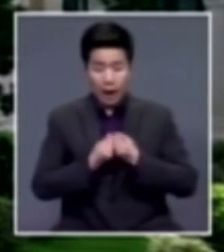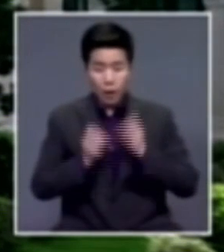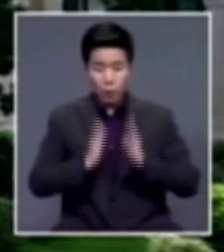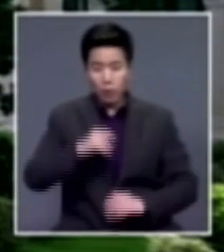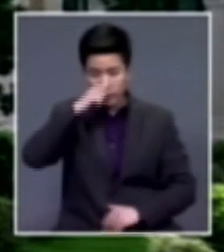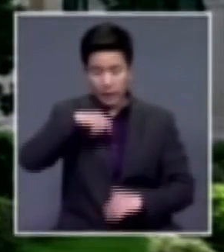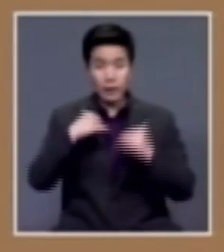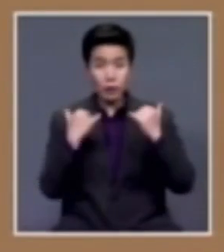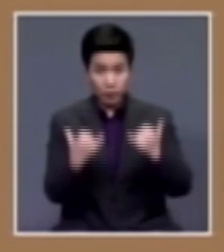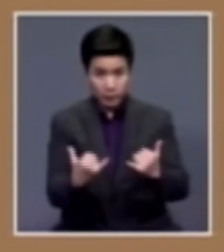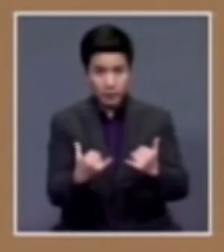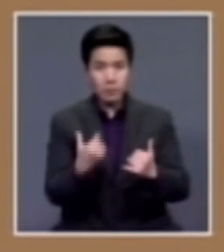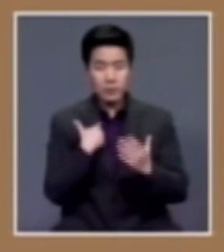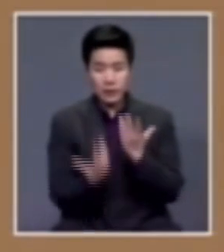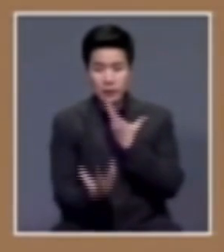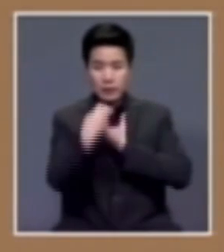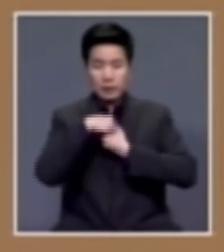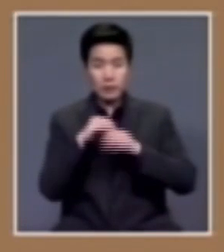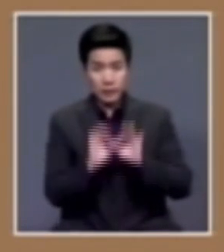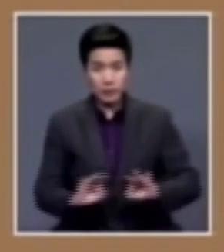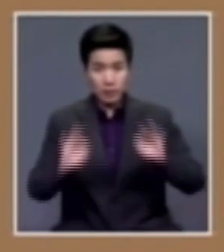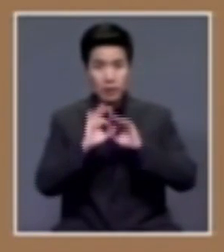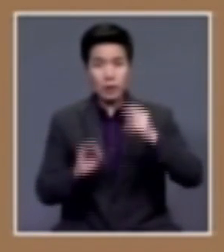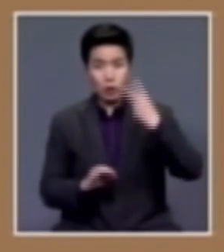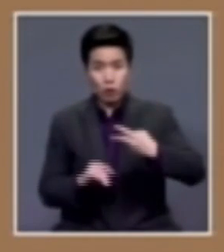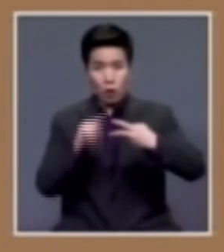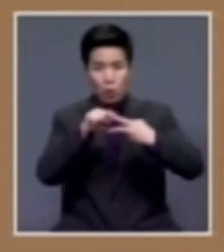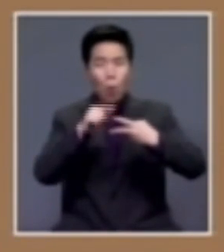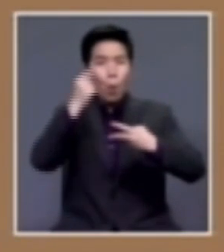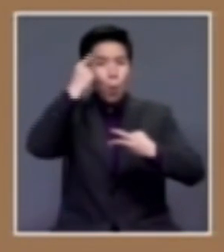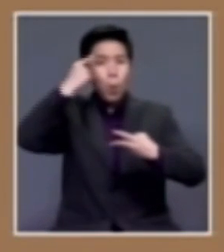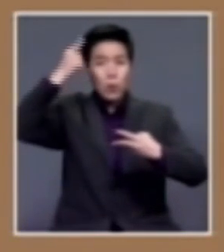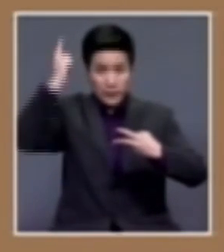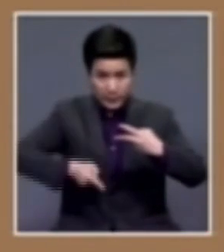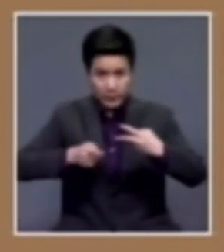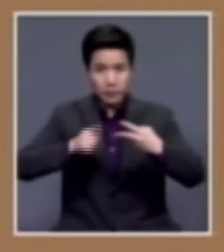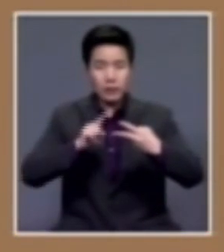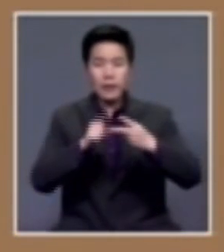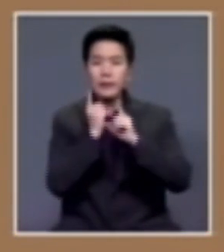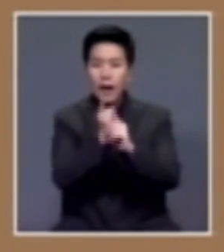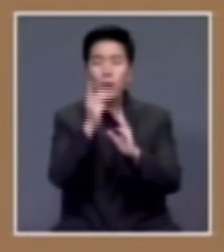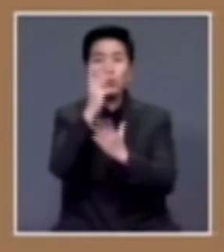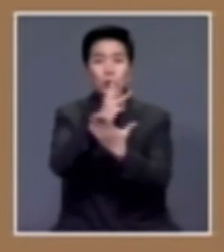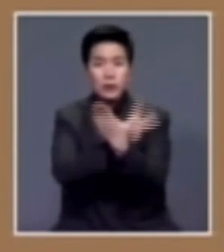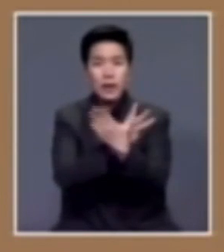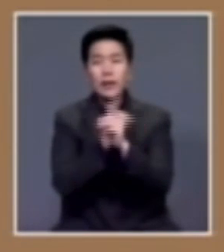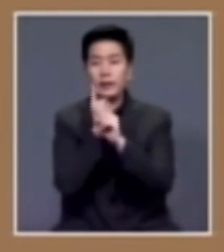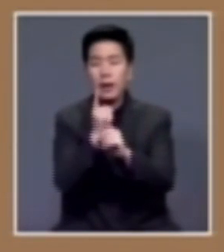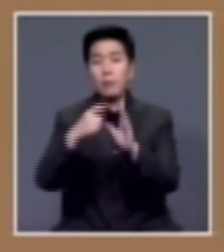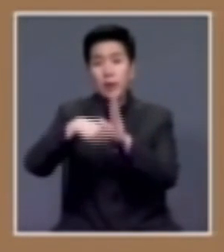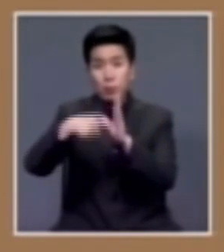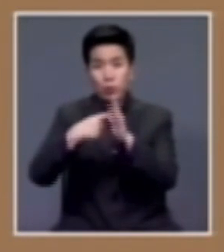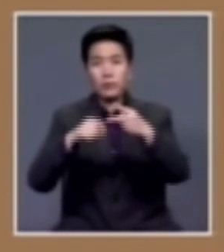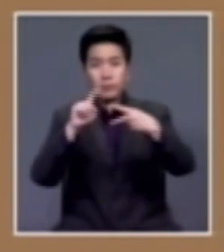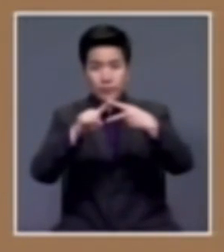ยุคดีเท่ามีลักษณะสำคัญ2ประการก็คือ 1. รู้อะไรก็ต้องรู้จริงรู้อิงหลักวิชาการและเหตุผลและ